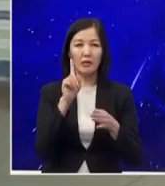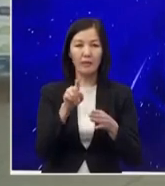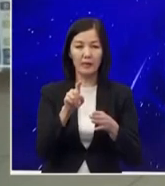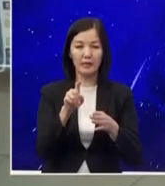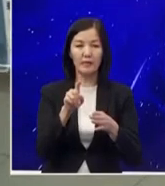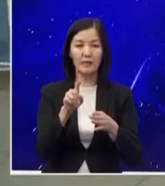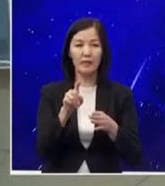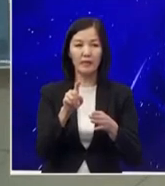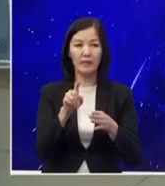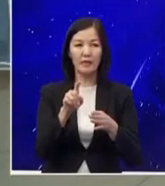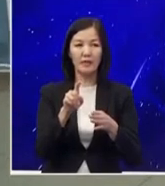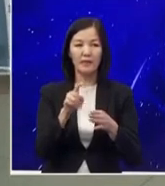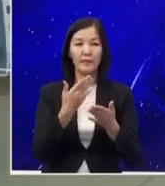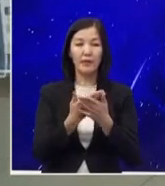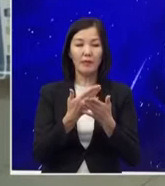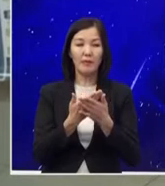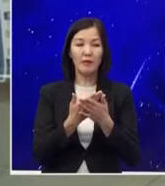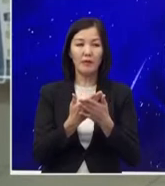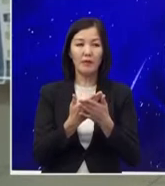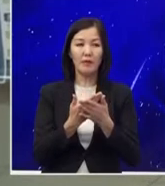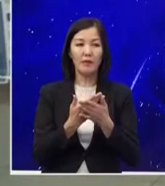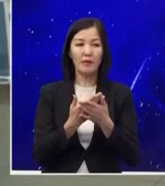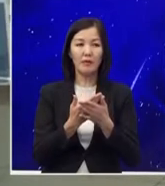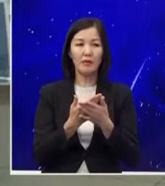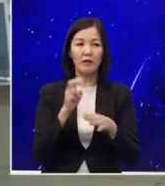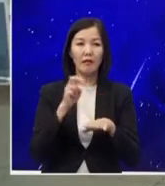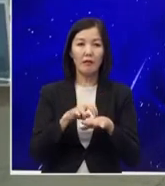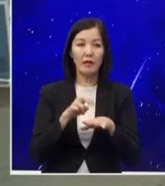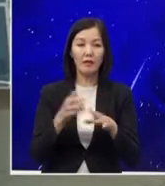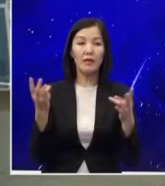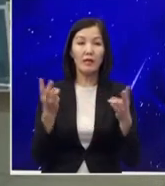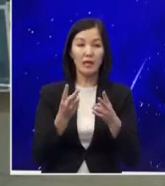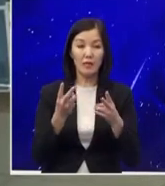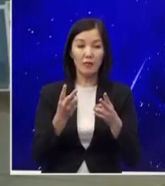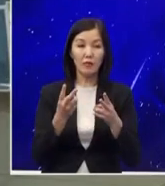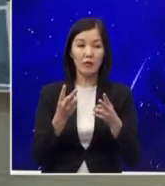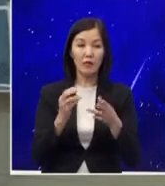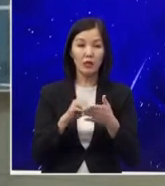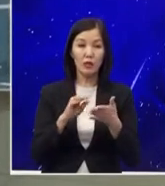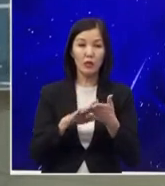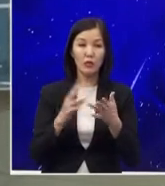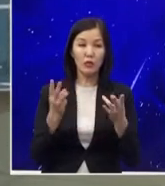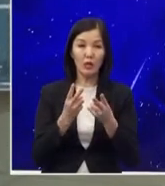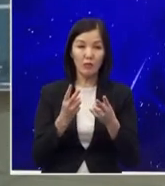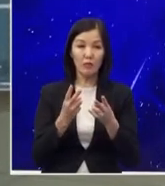басамыз. Егер маған дәрігерге жазылуым керек болса, мен мына жерде